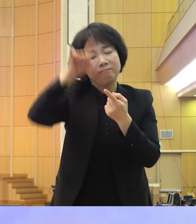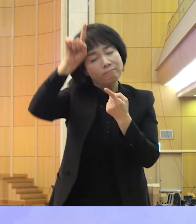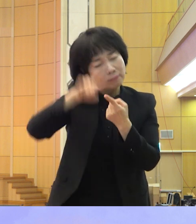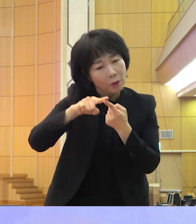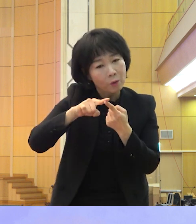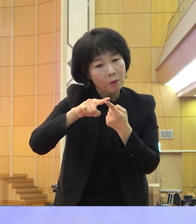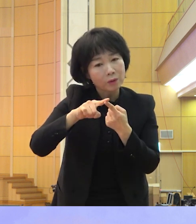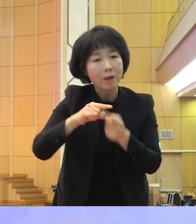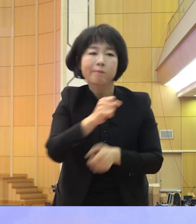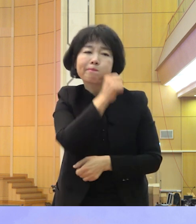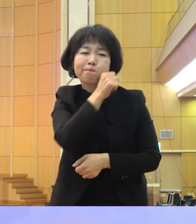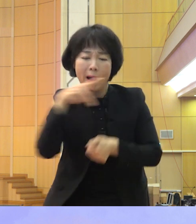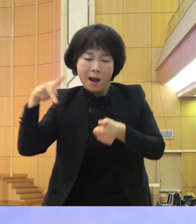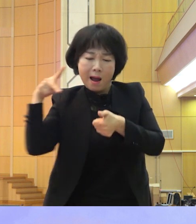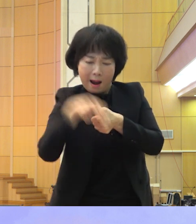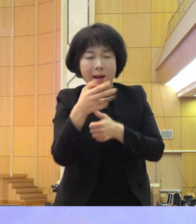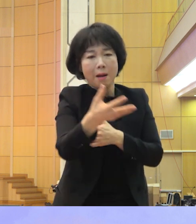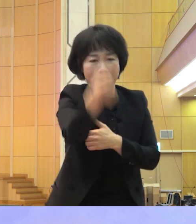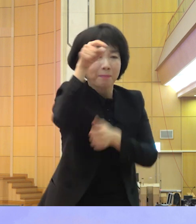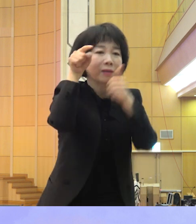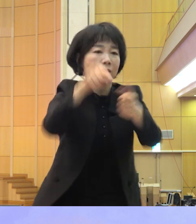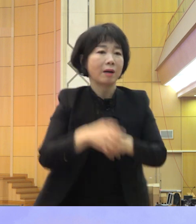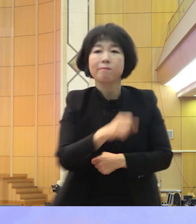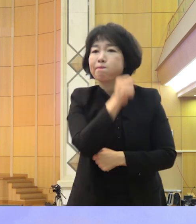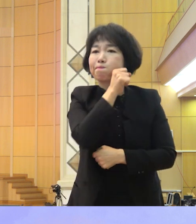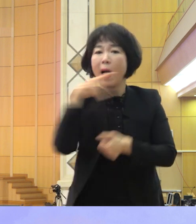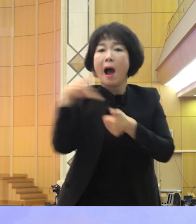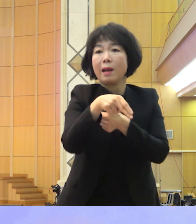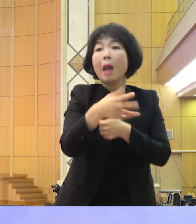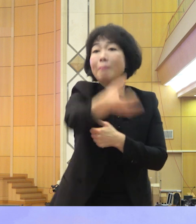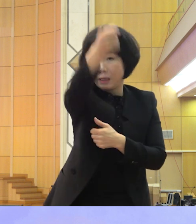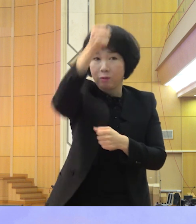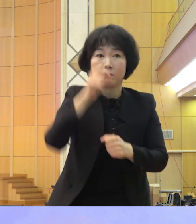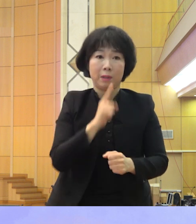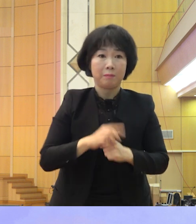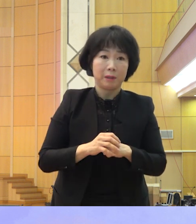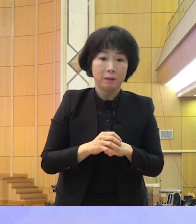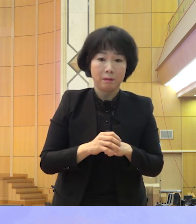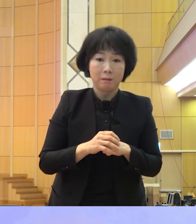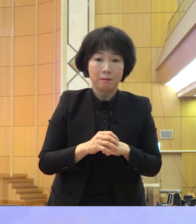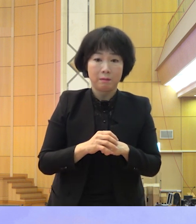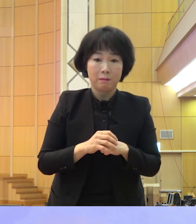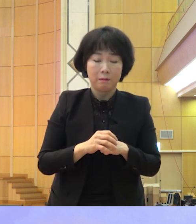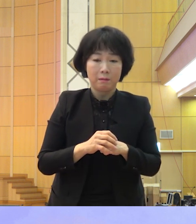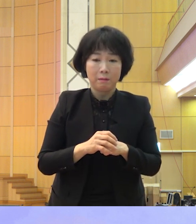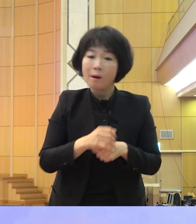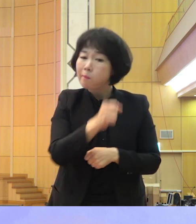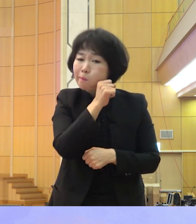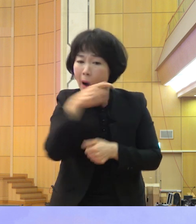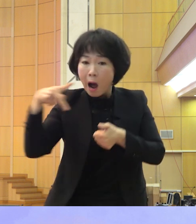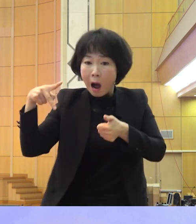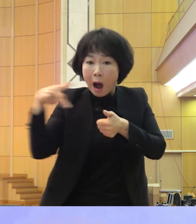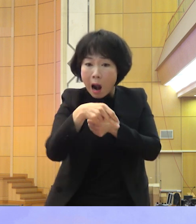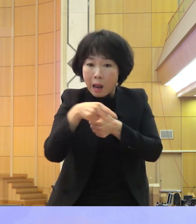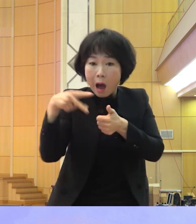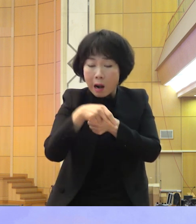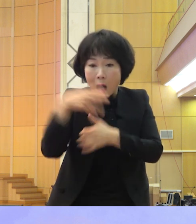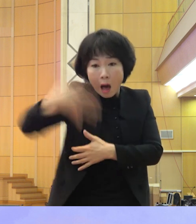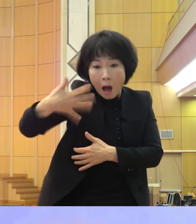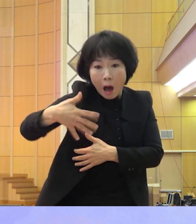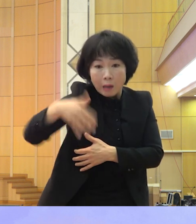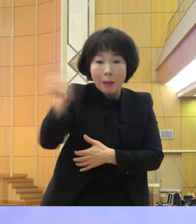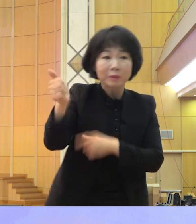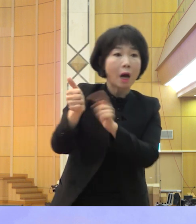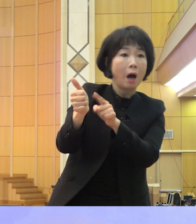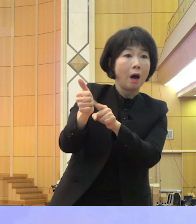대로 할례를 받으라고 하는 것입니다. 14절 말씀 봅니다. 할례를 받지 아니한